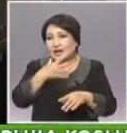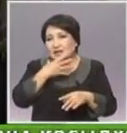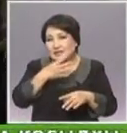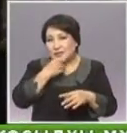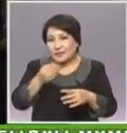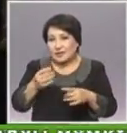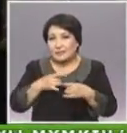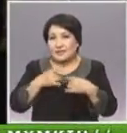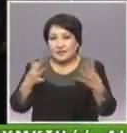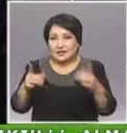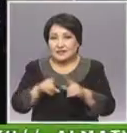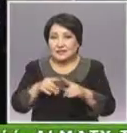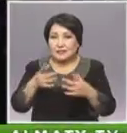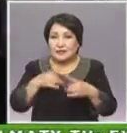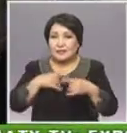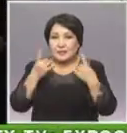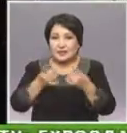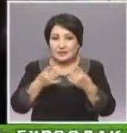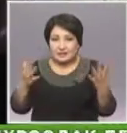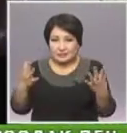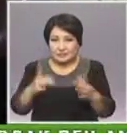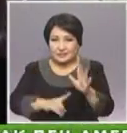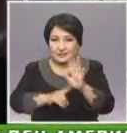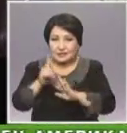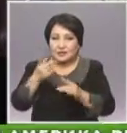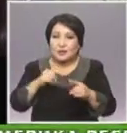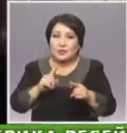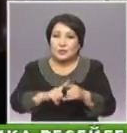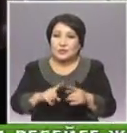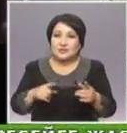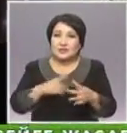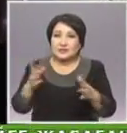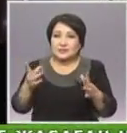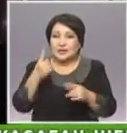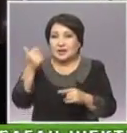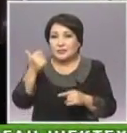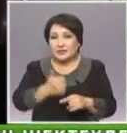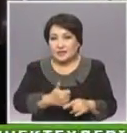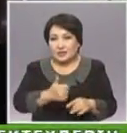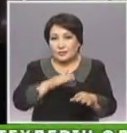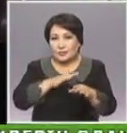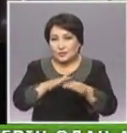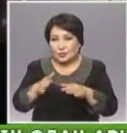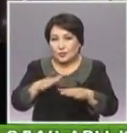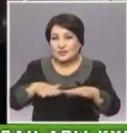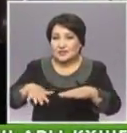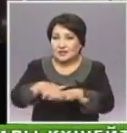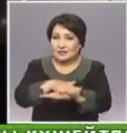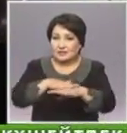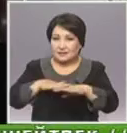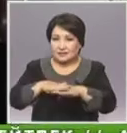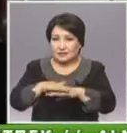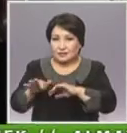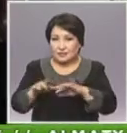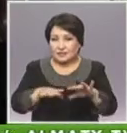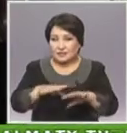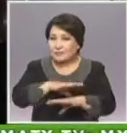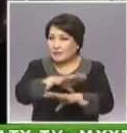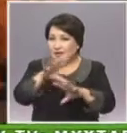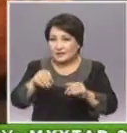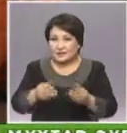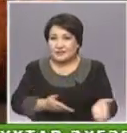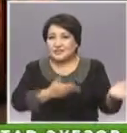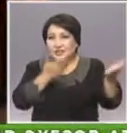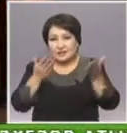мейрам басталды. Осы мереке, Құда қаласа, бір апта бойы осы сахнада өтеді. Барлықтарыңызды соған